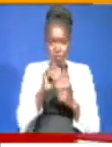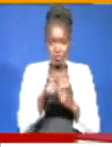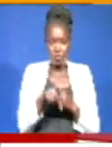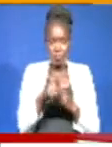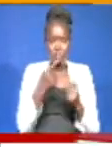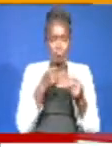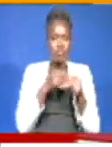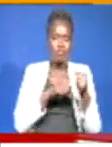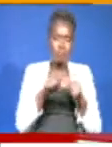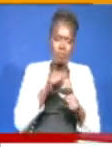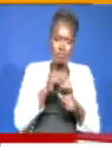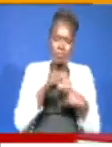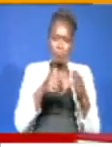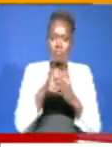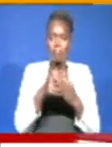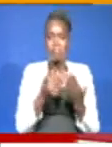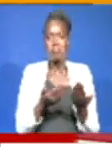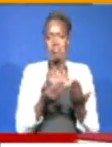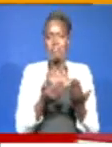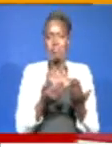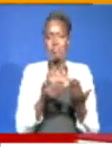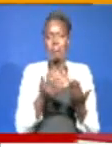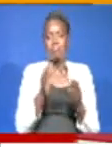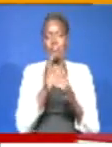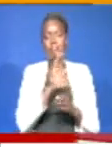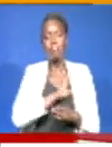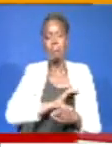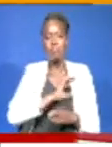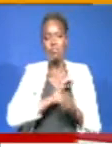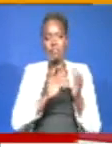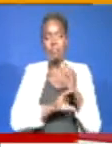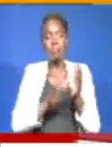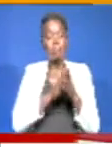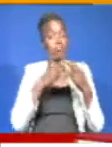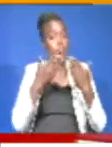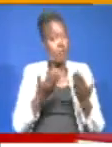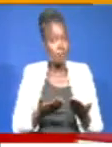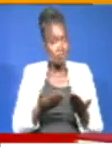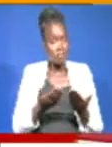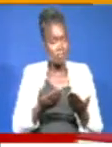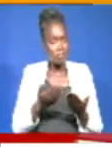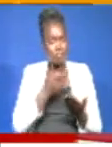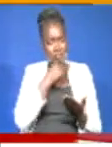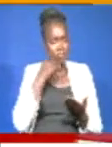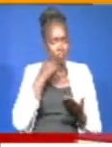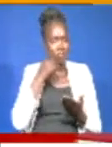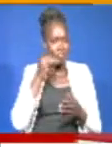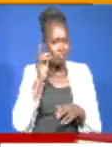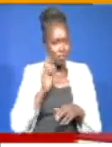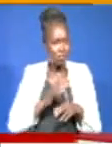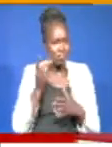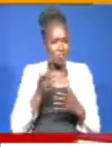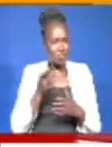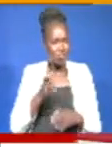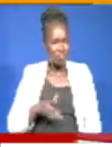masuala nzima ya tabianchi na jinsi ukame unaathiri taifa ama dunia nzima. Je, unahisi